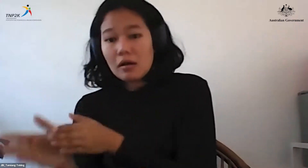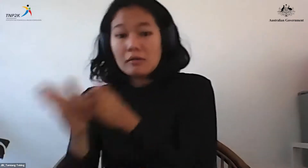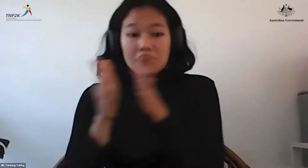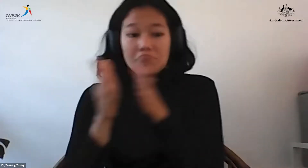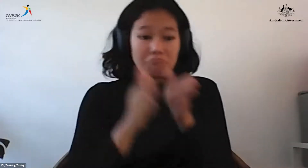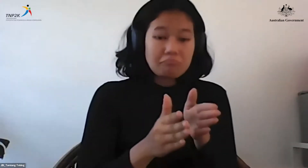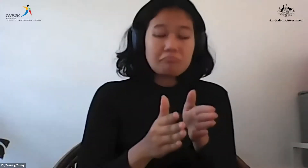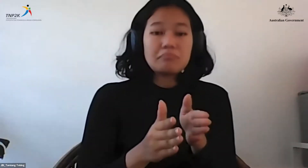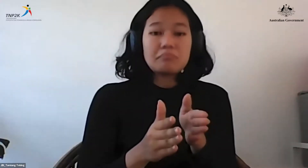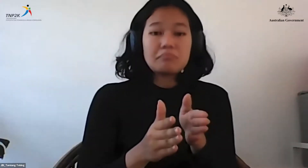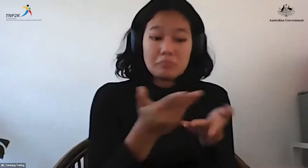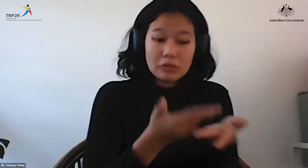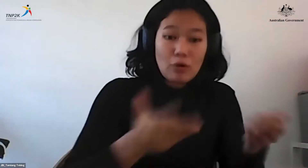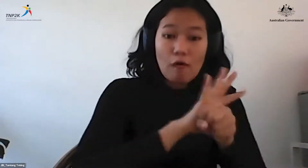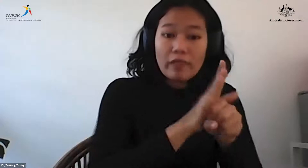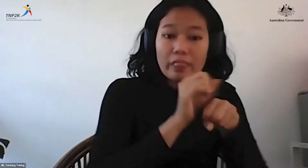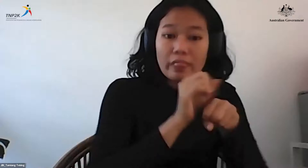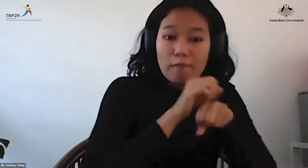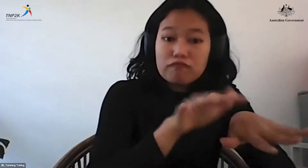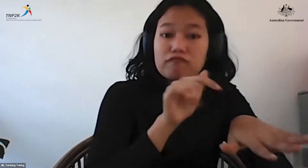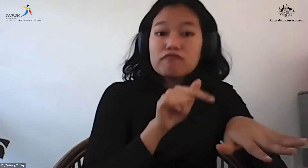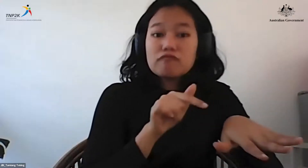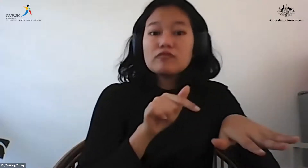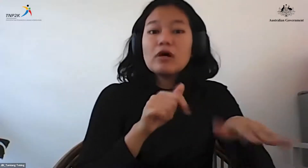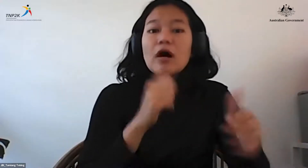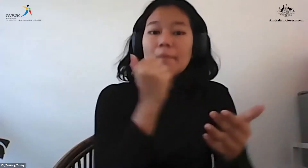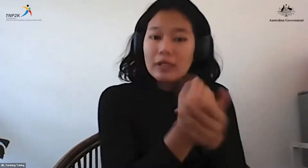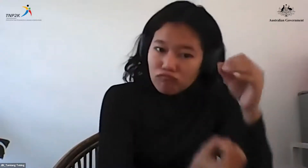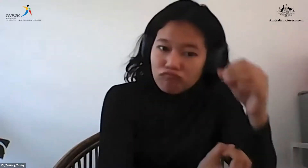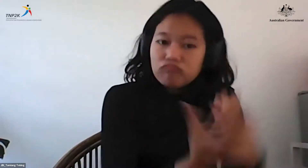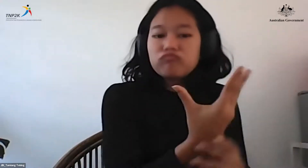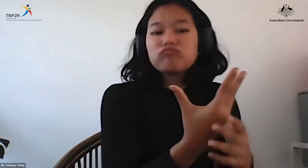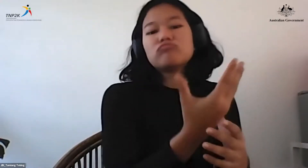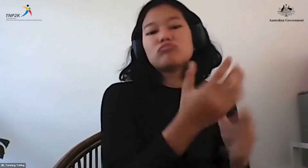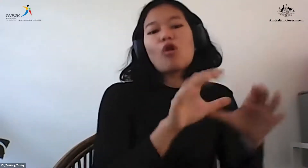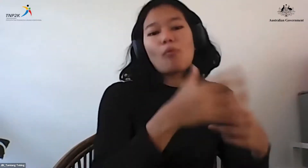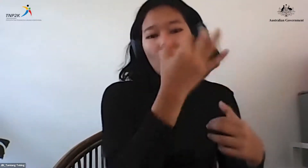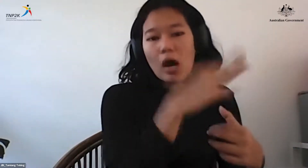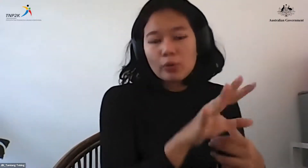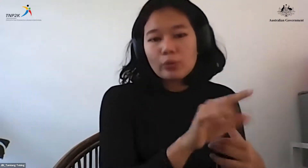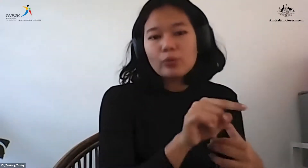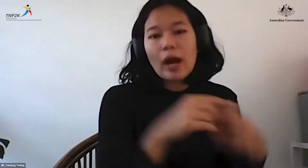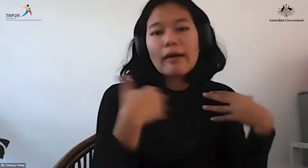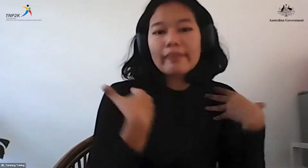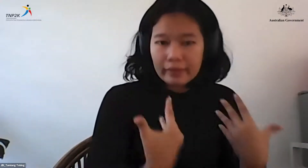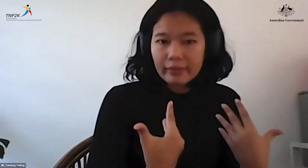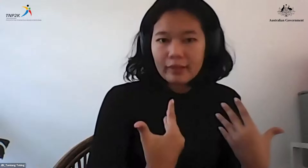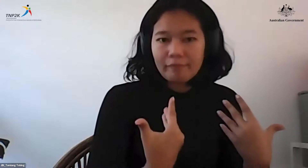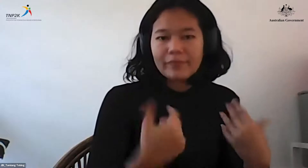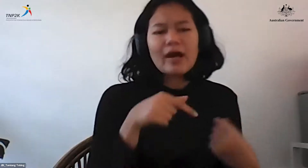dalam situasi COVID semacam ini itu muncul kelompok-kelompok rentan baru ya. Dan ini yang saya kira kemudian menjadi